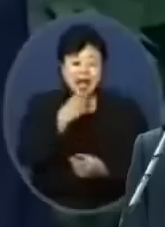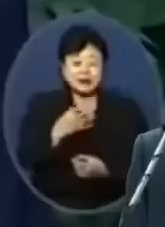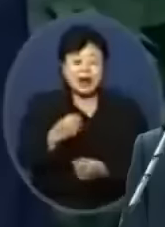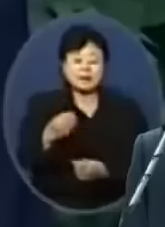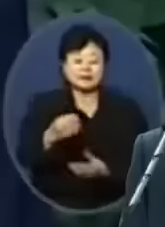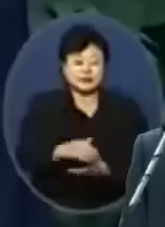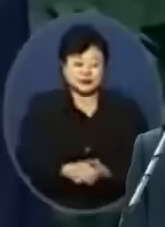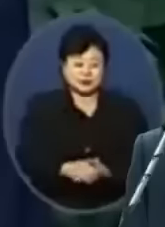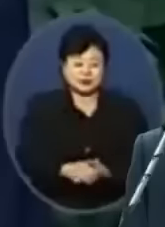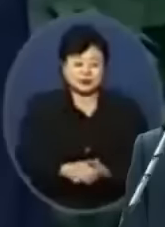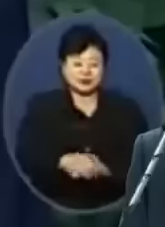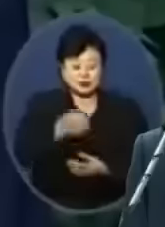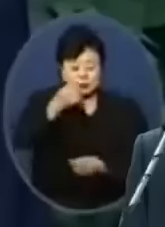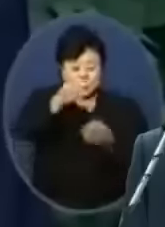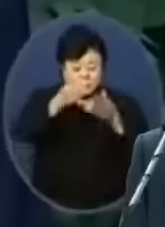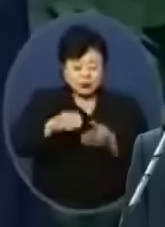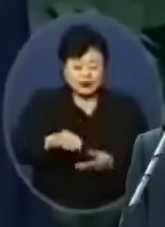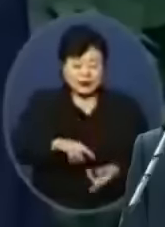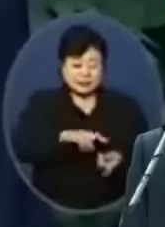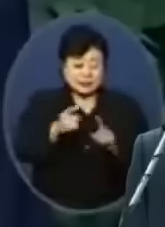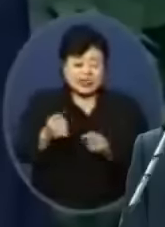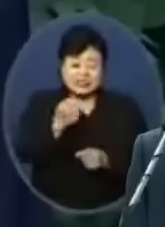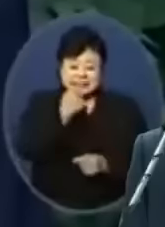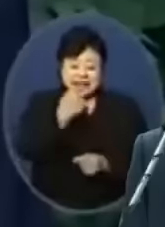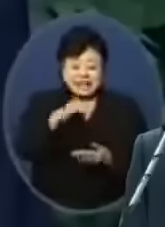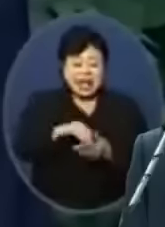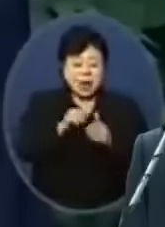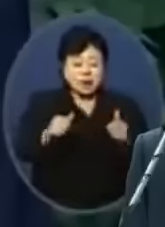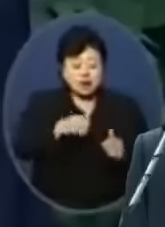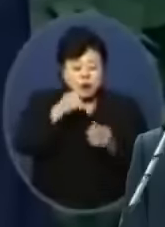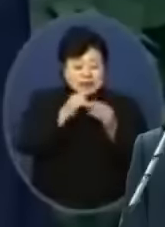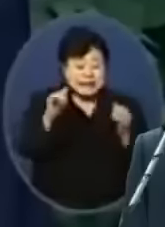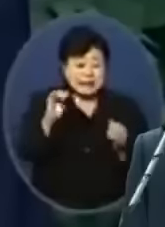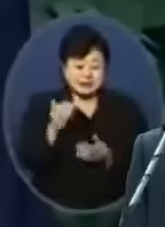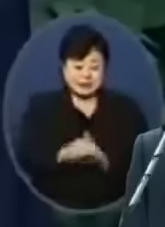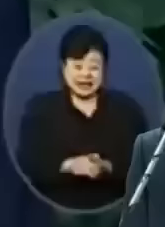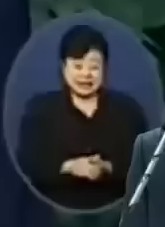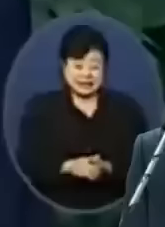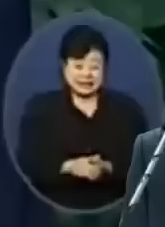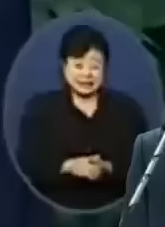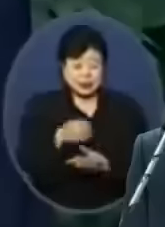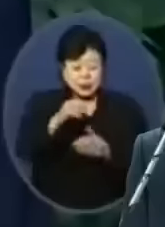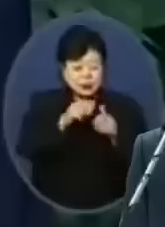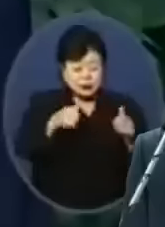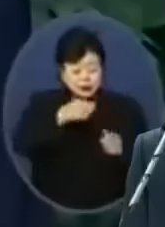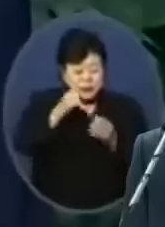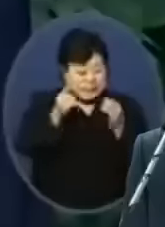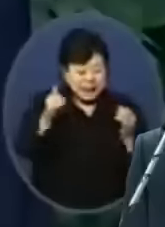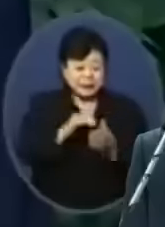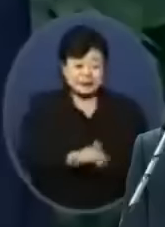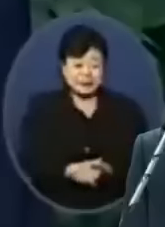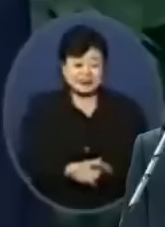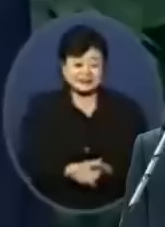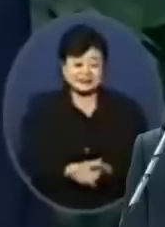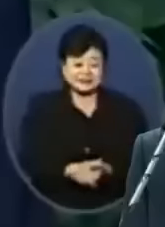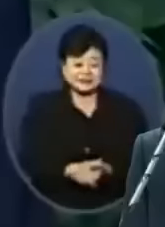아브라함도 꿈을 통해서 살았고 이삭도 야곱도 꿈의 사람이었습니다. 요셉도 꿈의